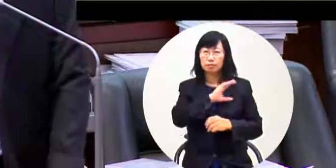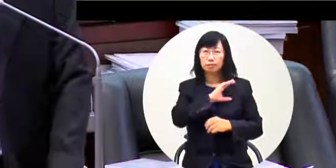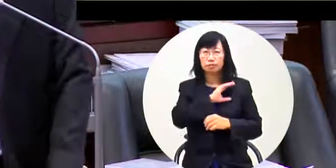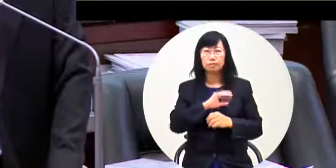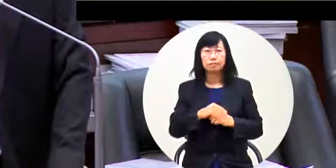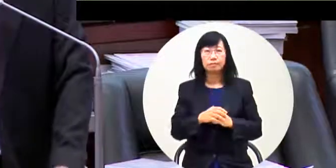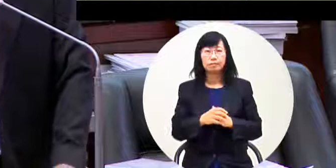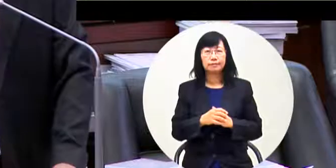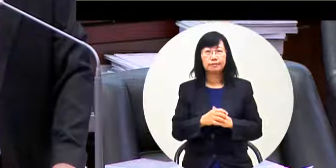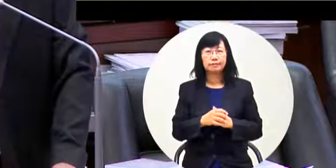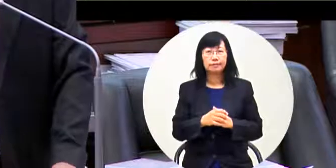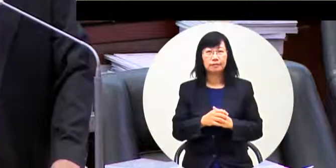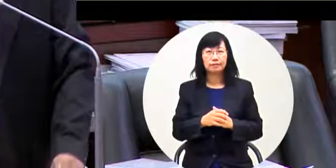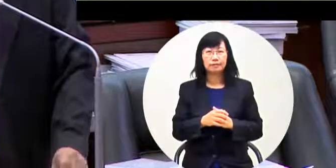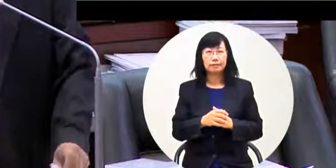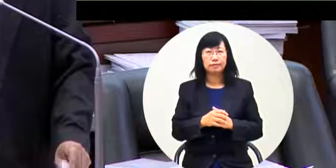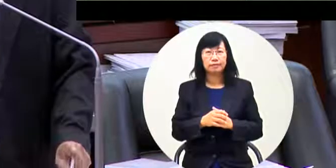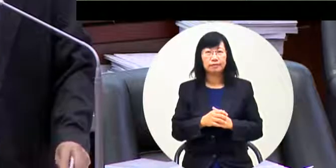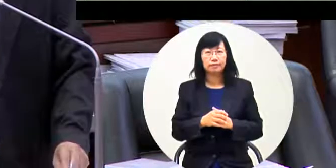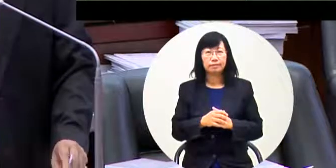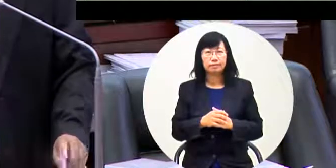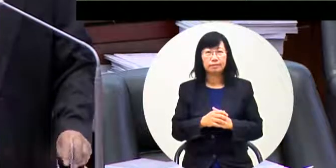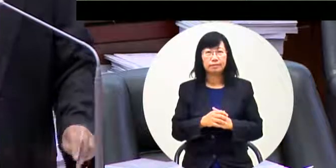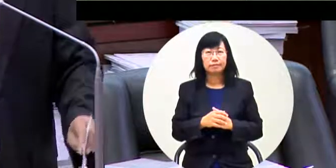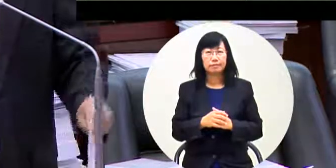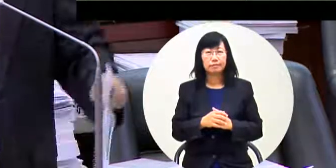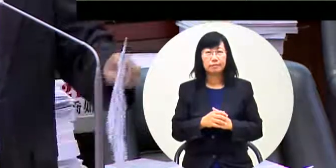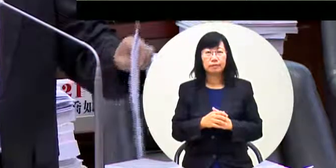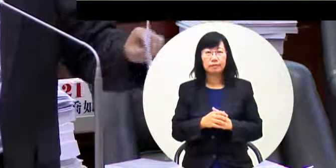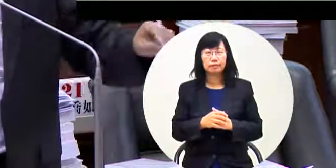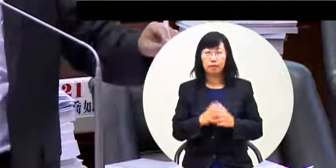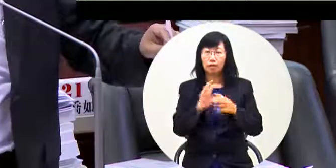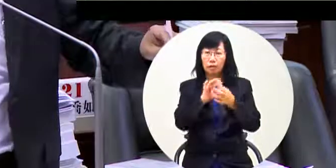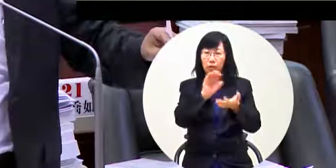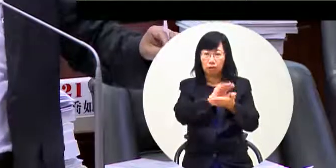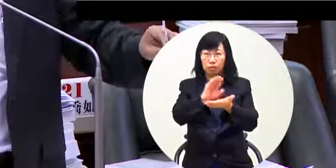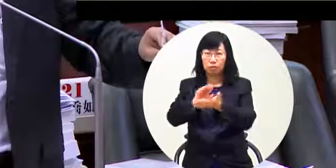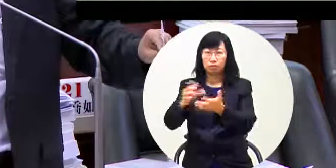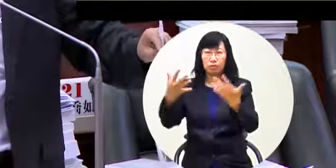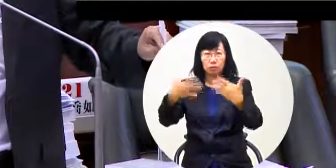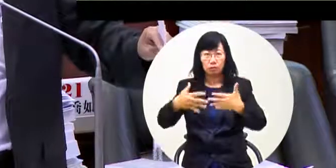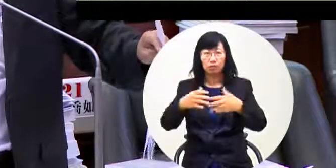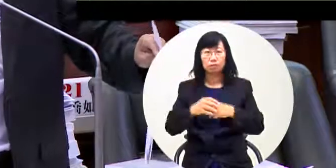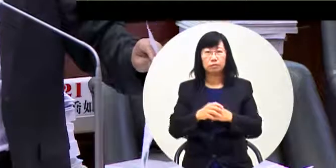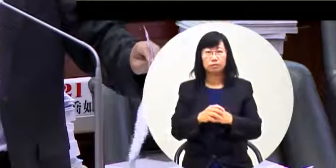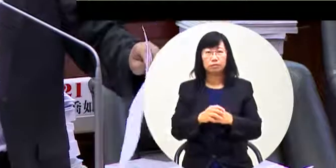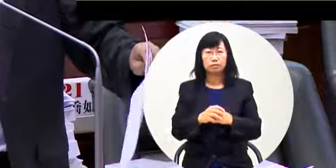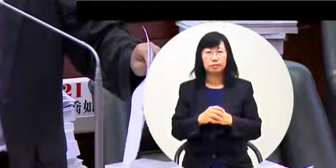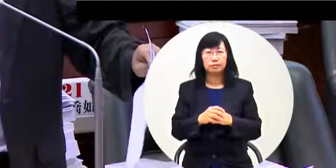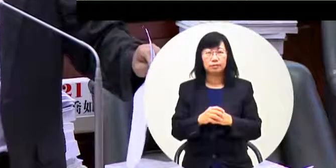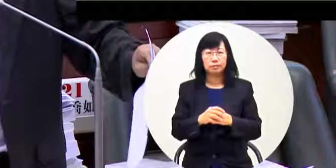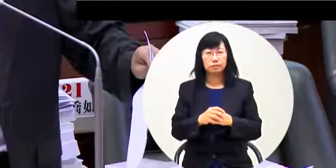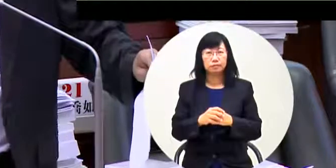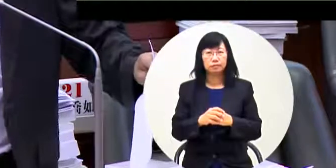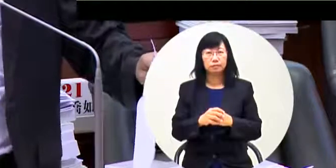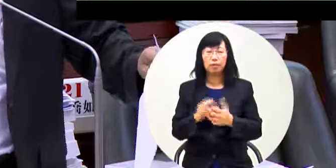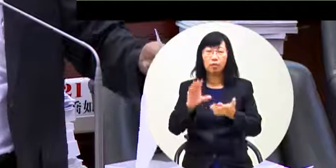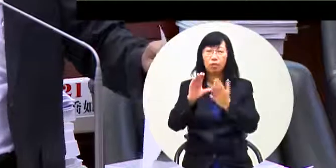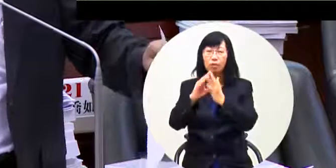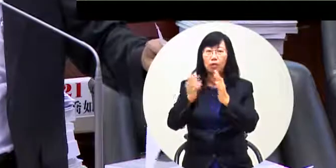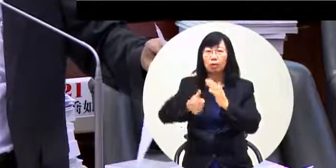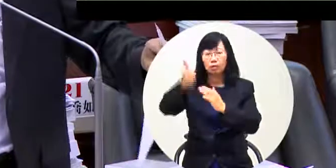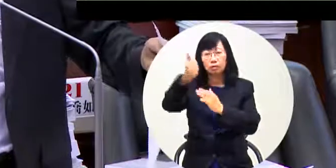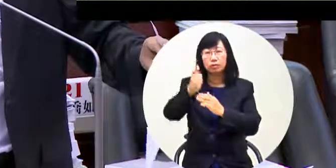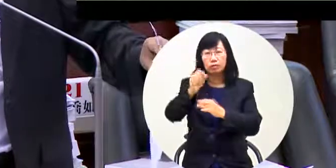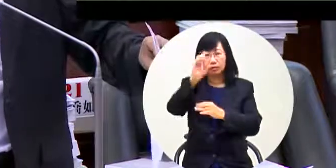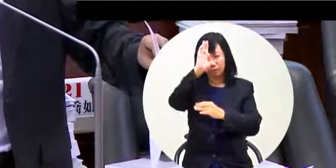个停车的问题。今天局长，我印象他有跟我请假，因为他到欧洲去了。副局长在吗？